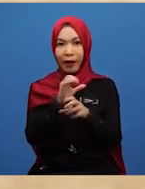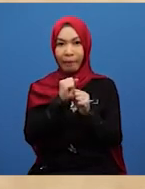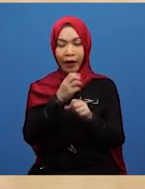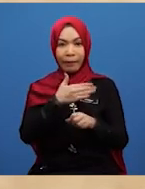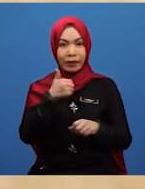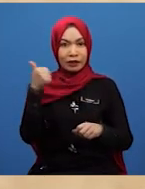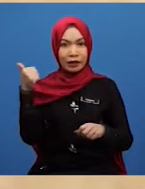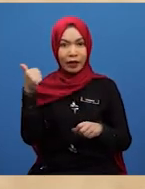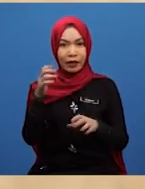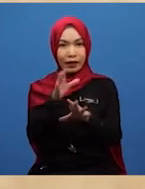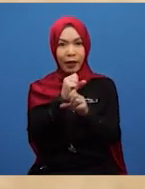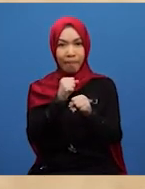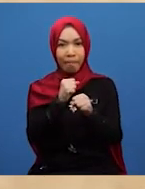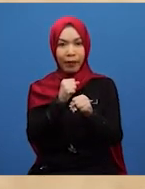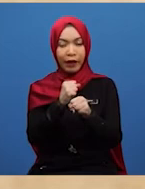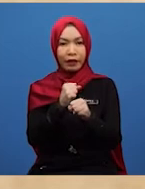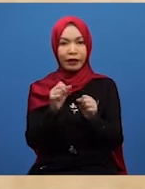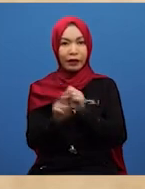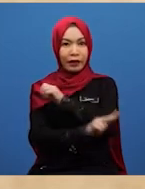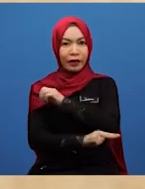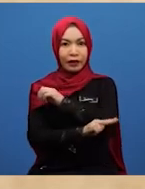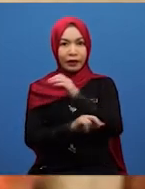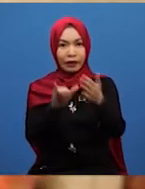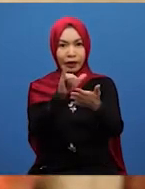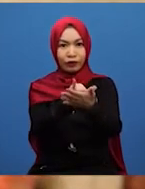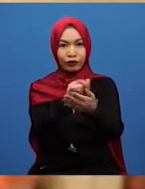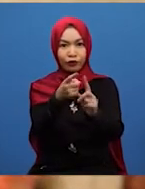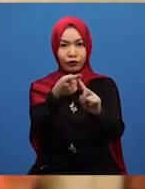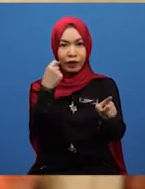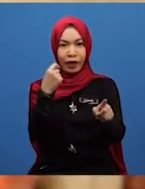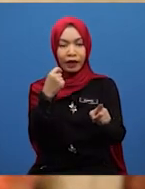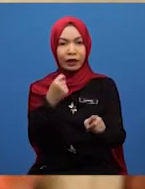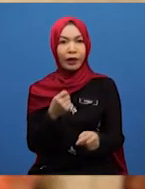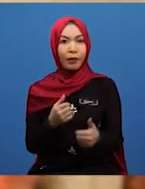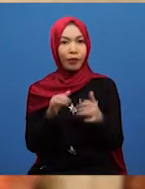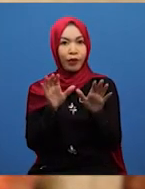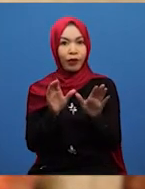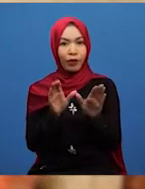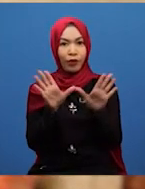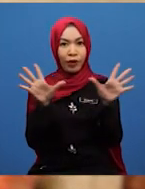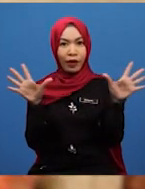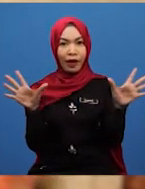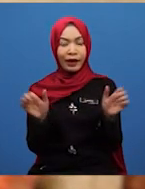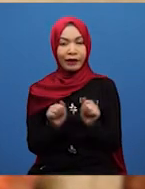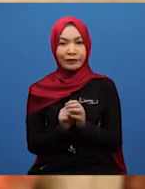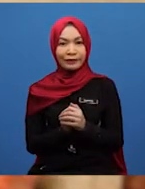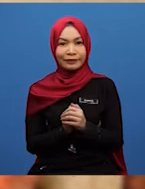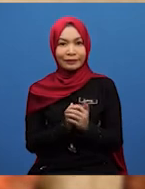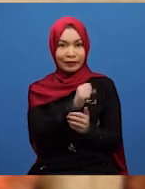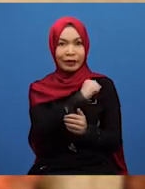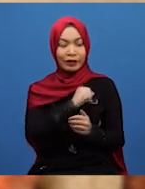memperolehi Sarawak daripada Kesultanan Brunei. Seterusnya, James Brooke dan